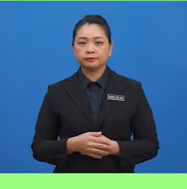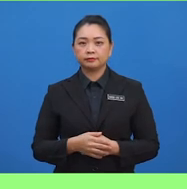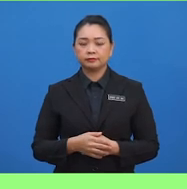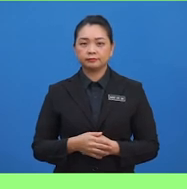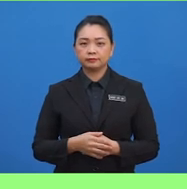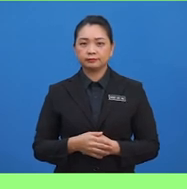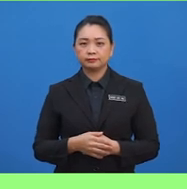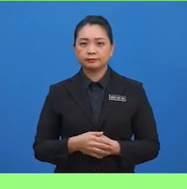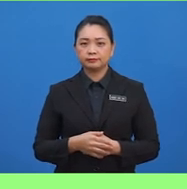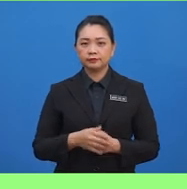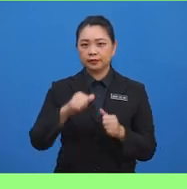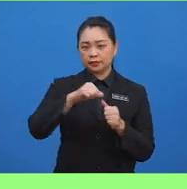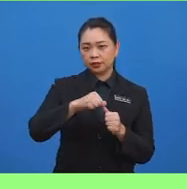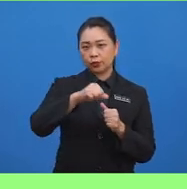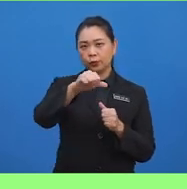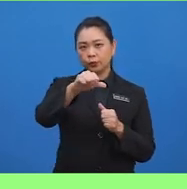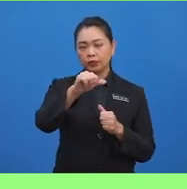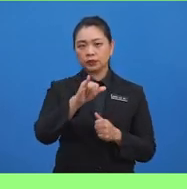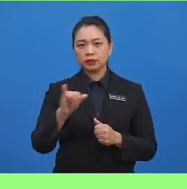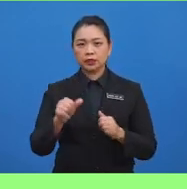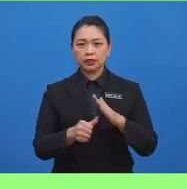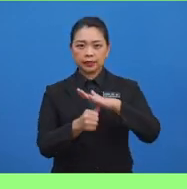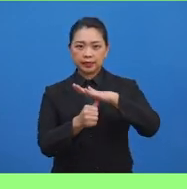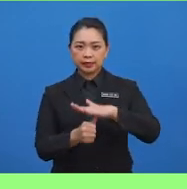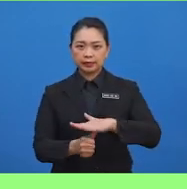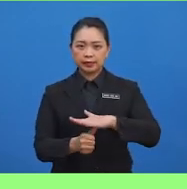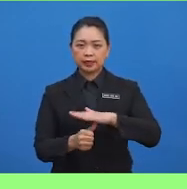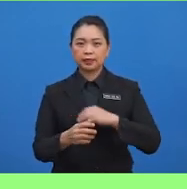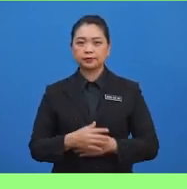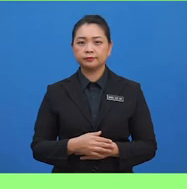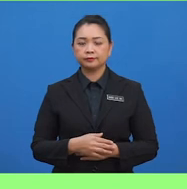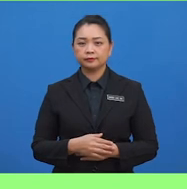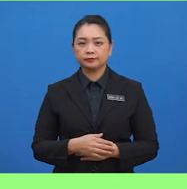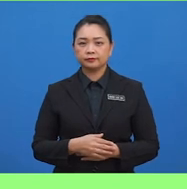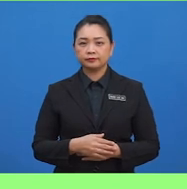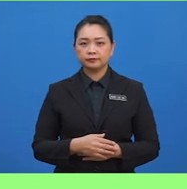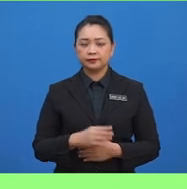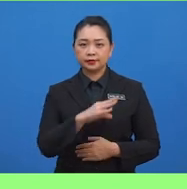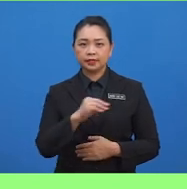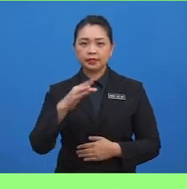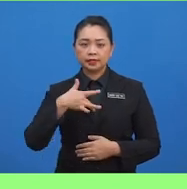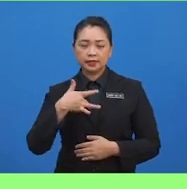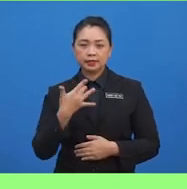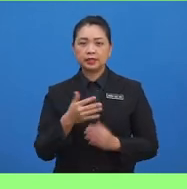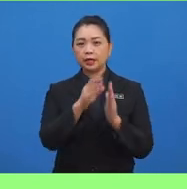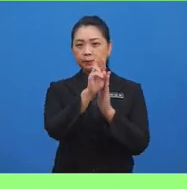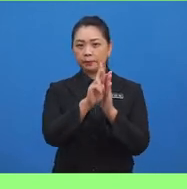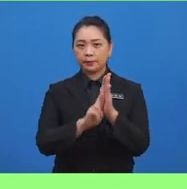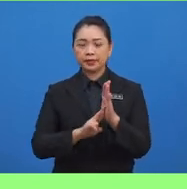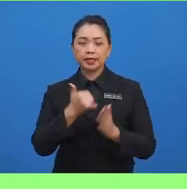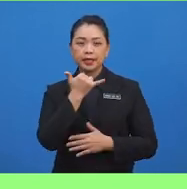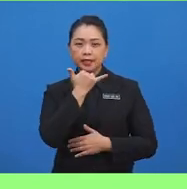alam jauhi tekanan dan rasa